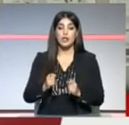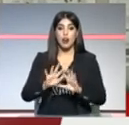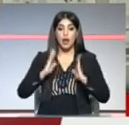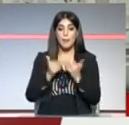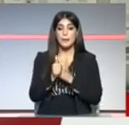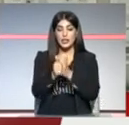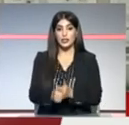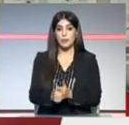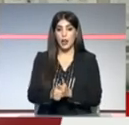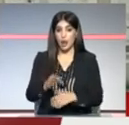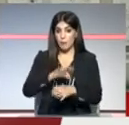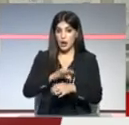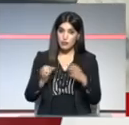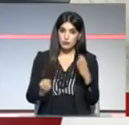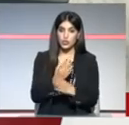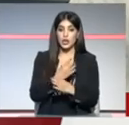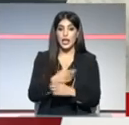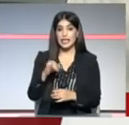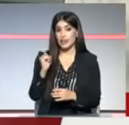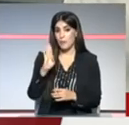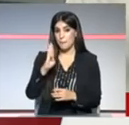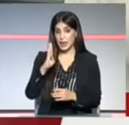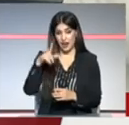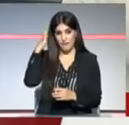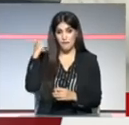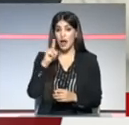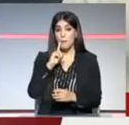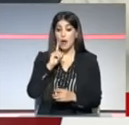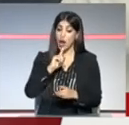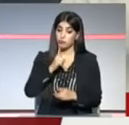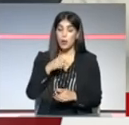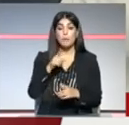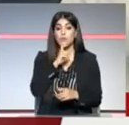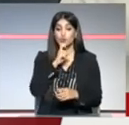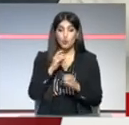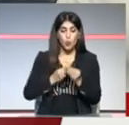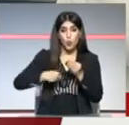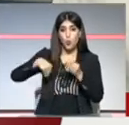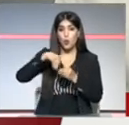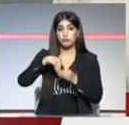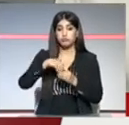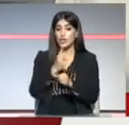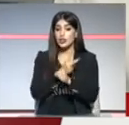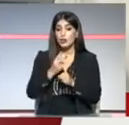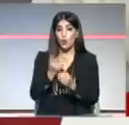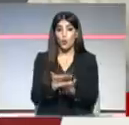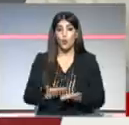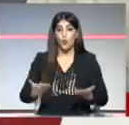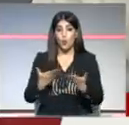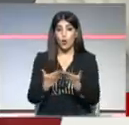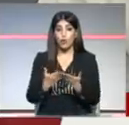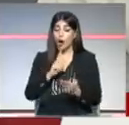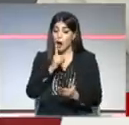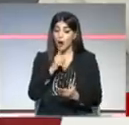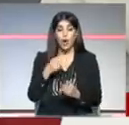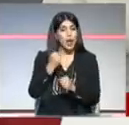الوطني للامراض الجديده والمستجده على انهم ما يزالوا ياخذوا منحى تصعيديا خطيرا مؤكده ان الجهود